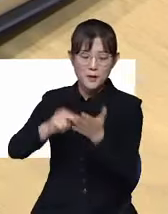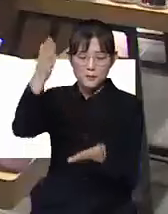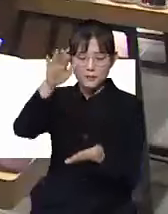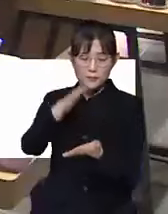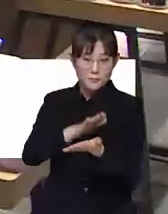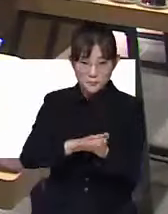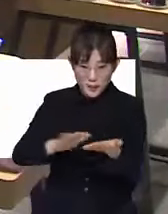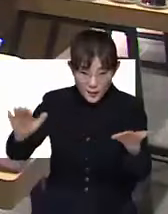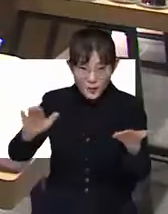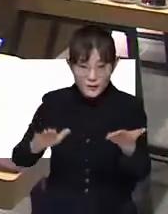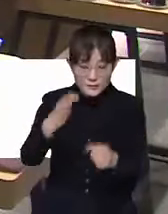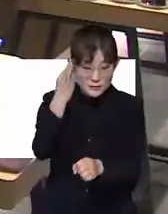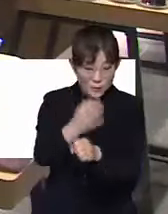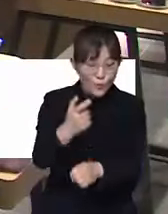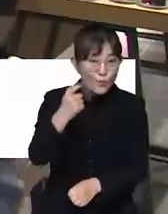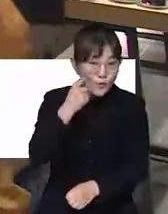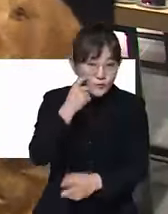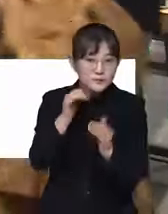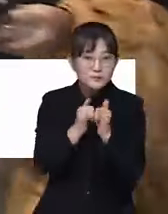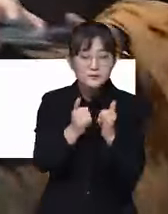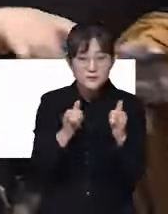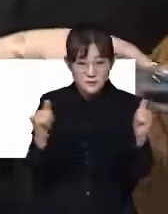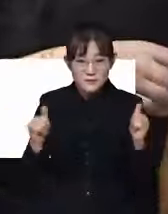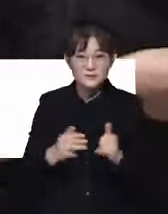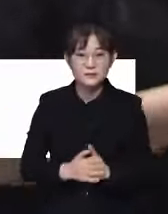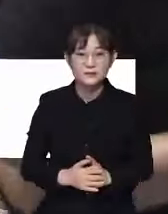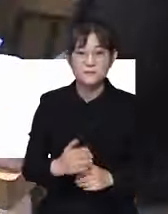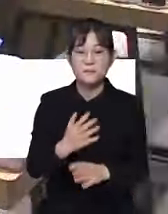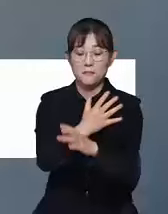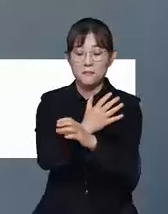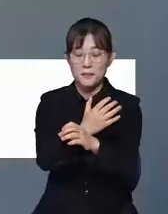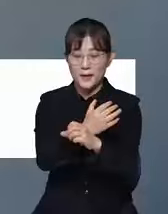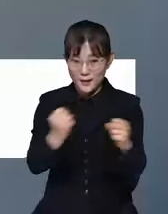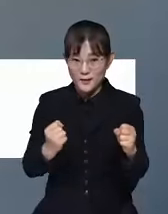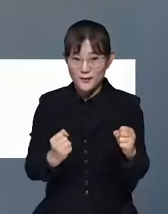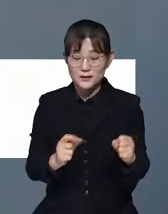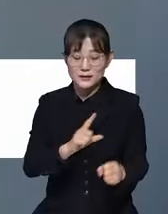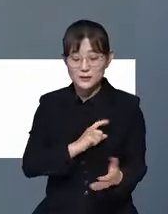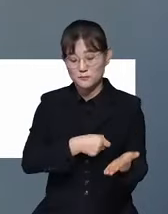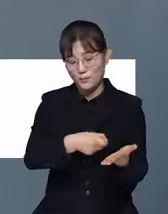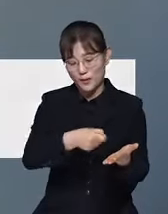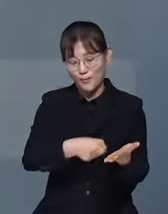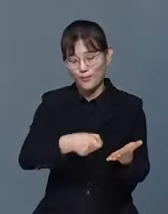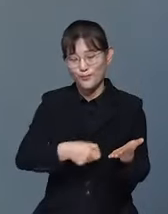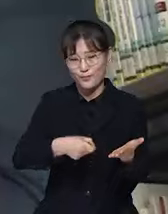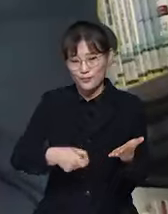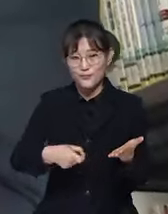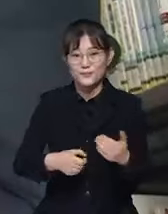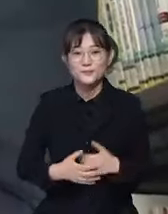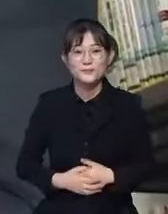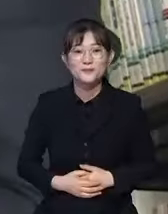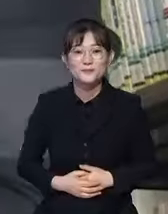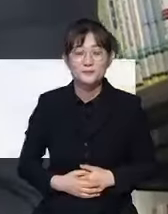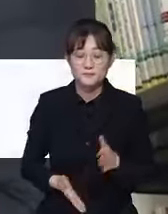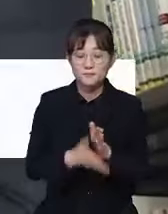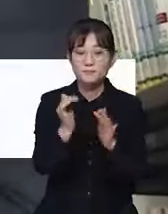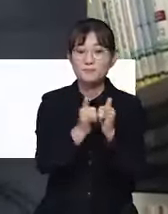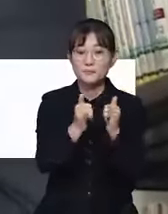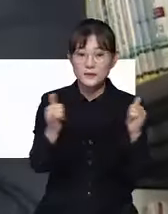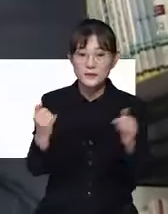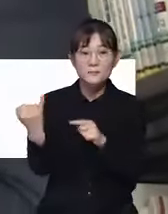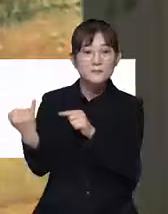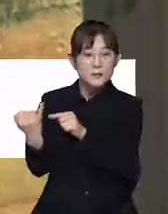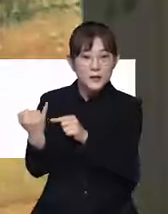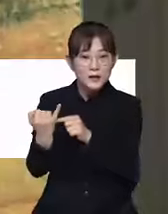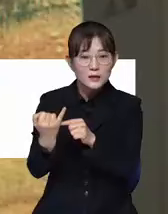팔렸습니다 뒤늦게 서점을 찾은 사람들은 예 명단의 이름을 올리고를 돌렸습니다 민들은 한강